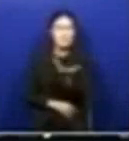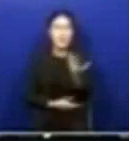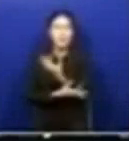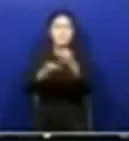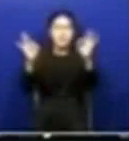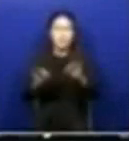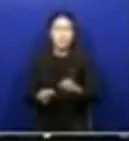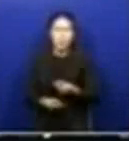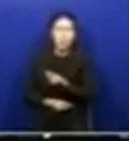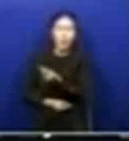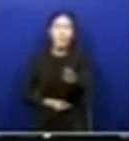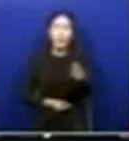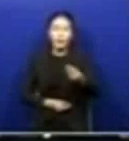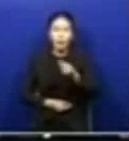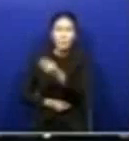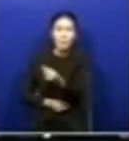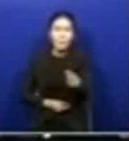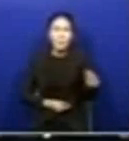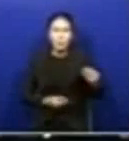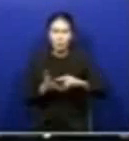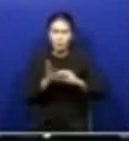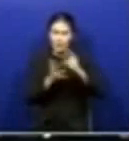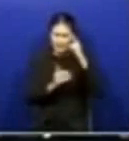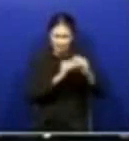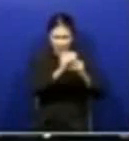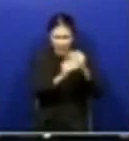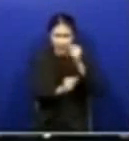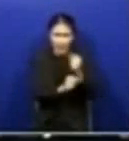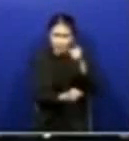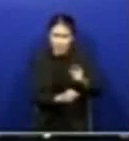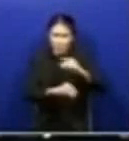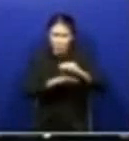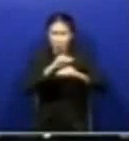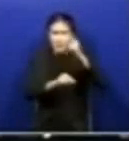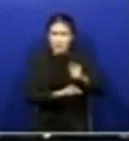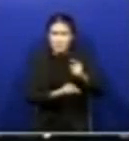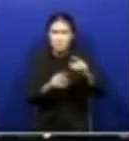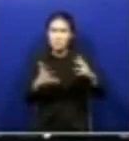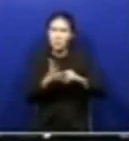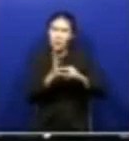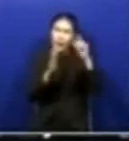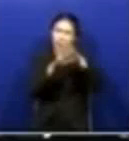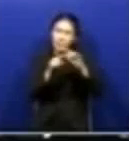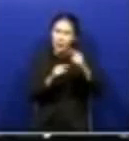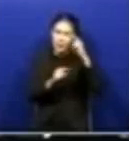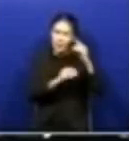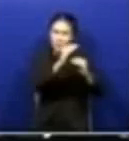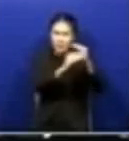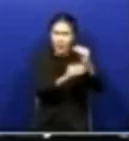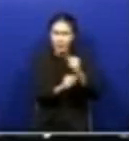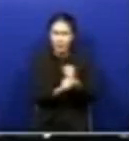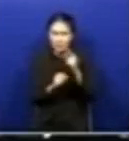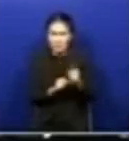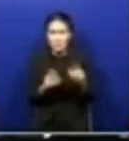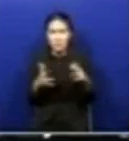าดยังไม่เห็นการต่อยอดที่จะไปทำโครงการต่างๆที่ให้มันเกิดมรรคเกิดผลมี